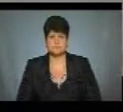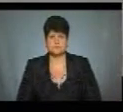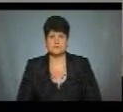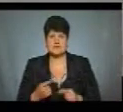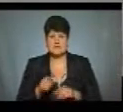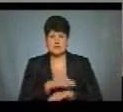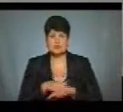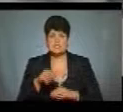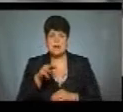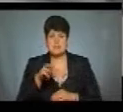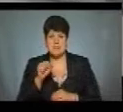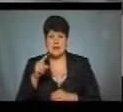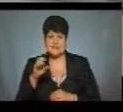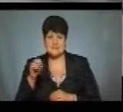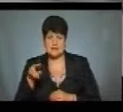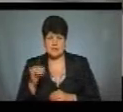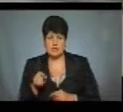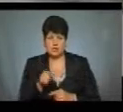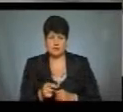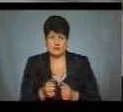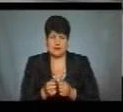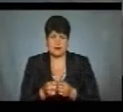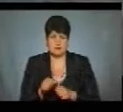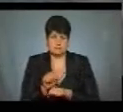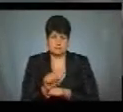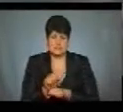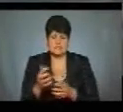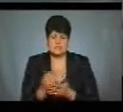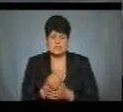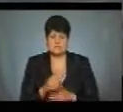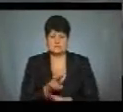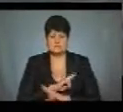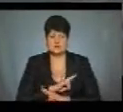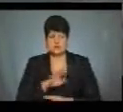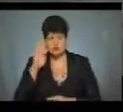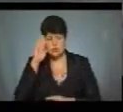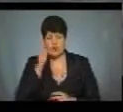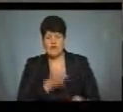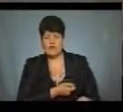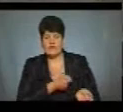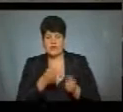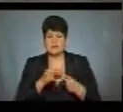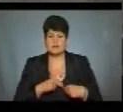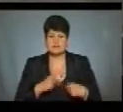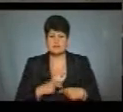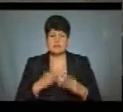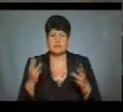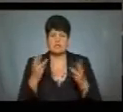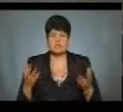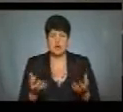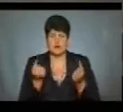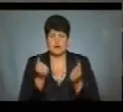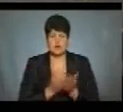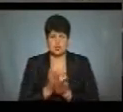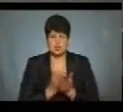Це вулиця Мазепи. Тут, біля причалу, в Тернопільському ставі знайшли труп чоловіка. Його на берег витягнули працівники пожежно-рятувальної